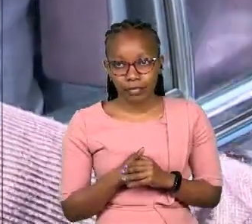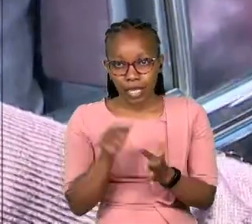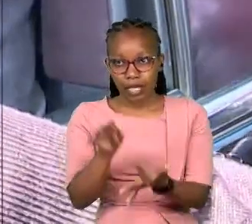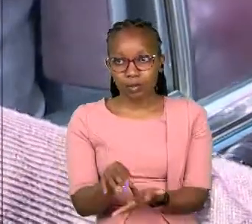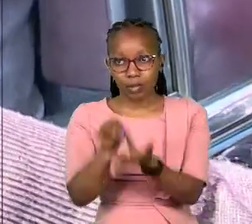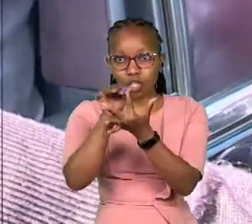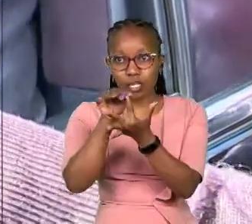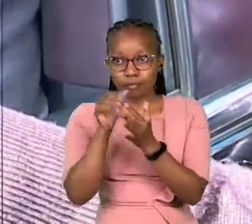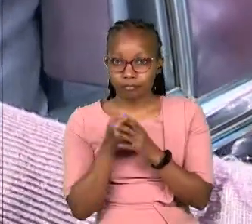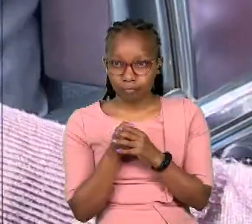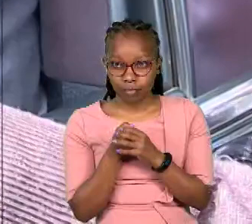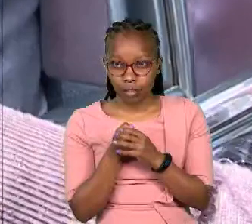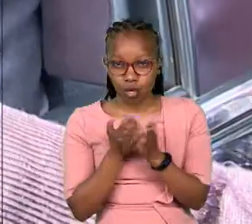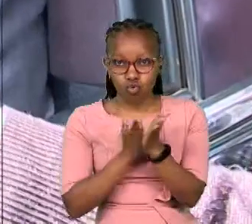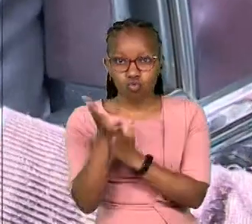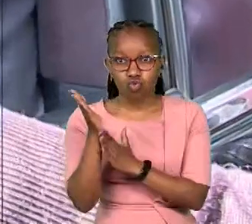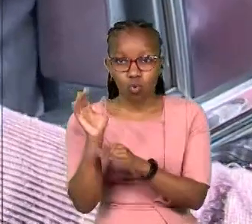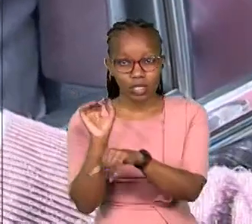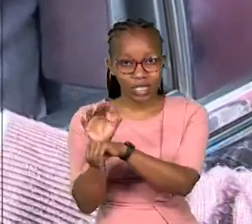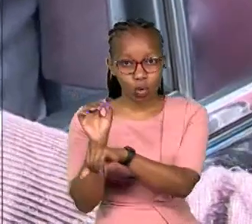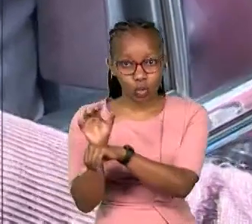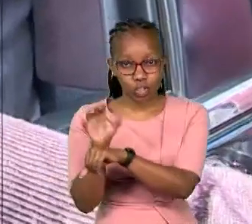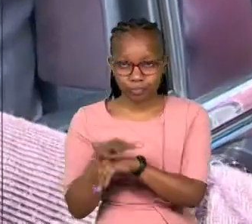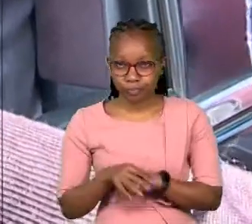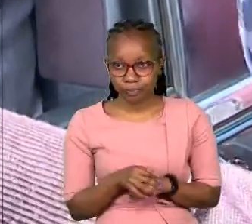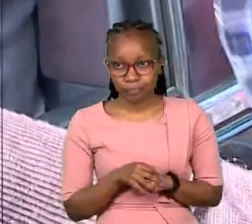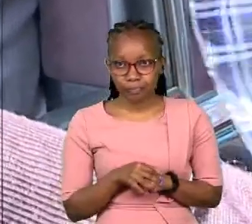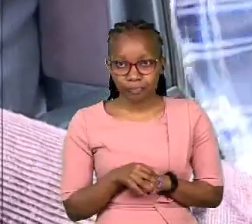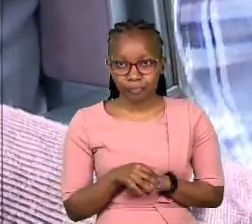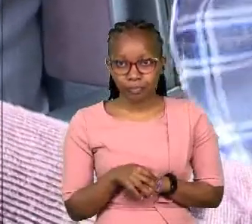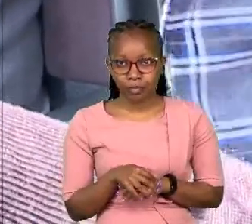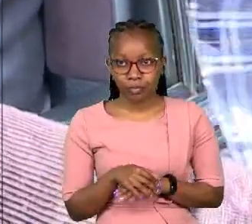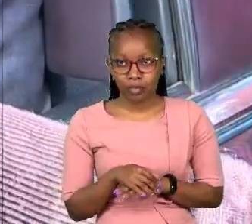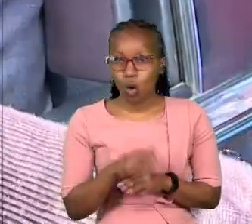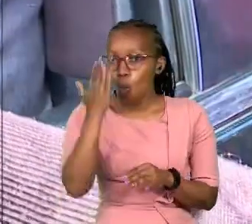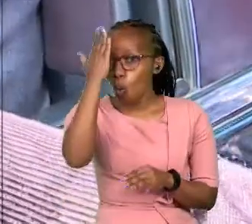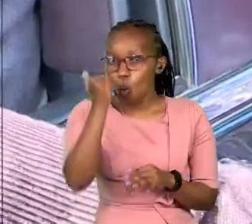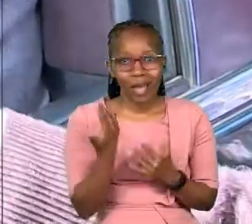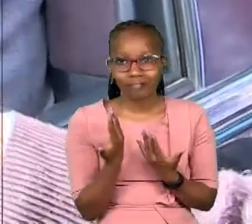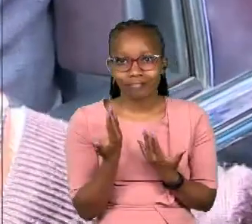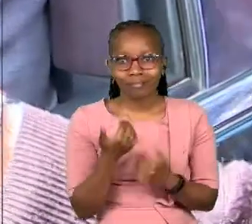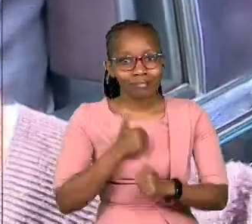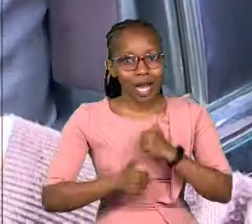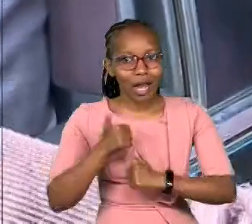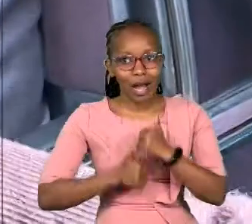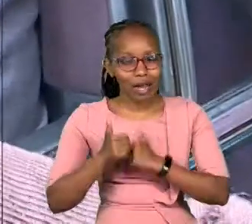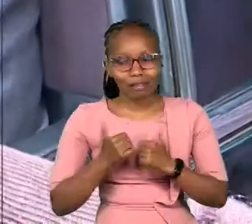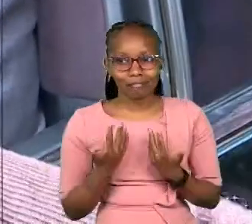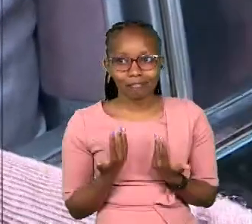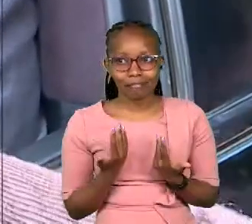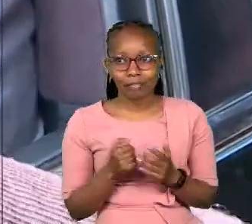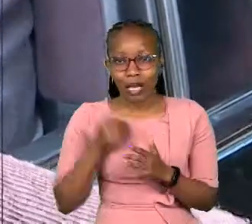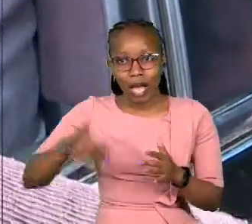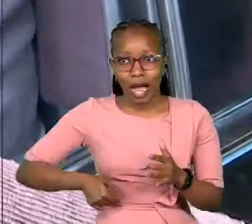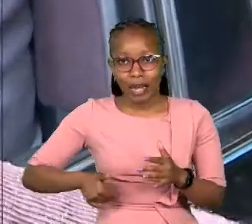ile njia ya psychology. Pengine waangalie ni nini inasababisha mambo kama haya. Na